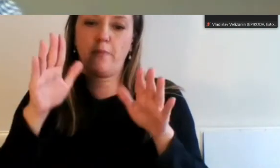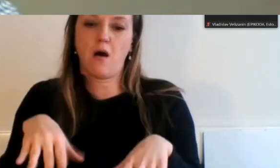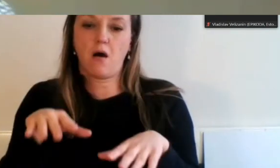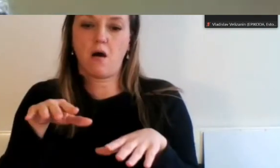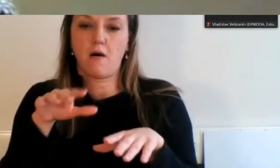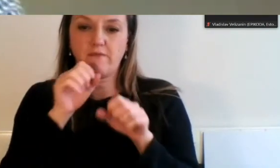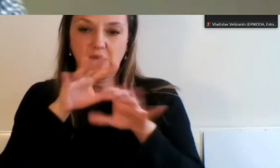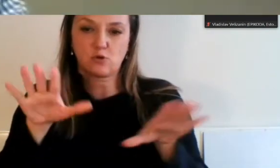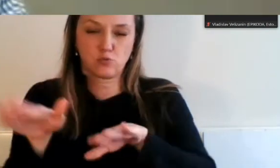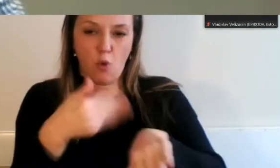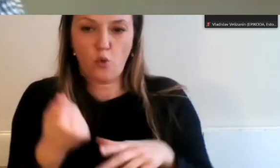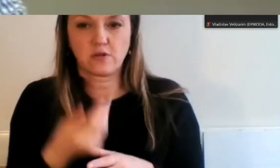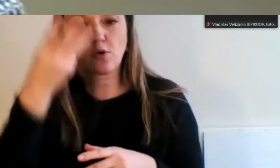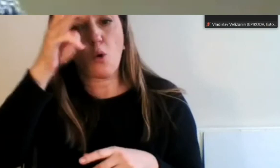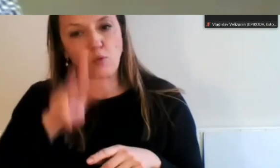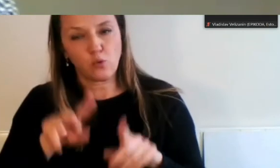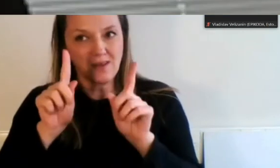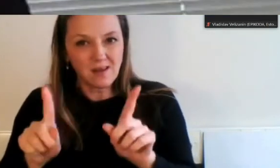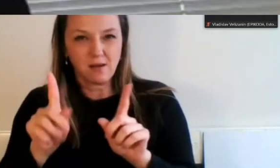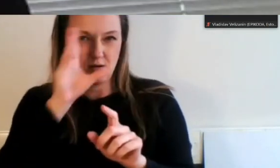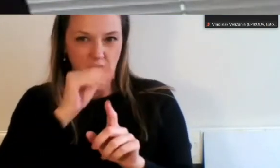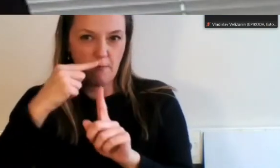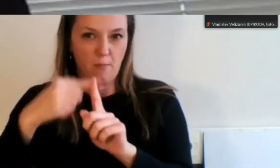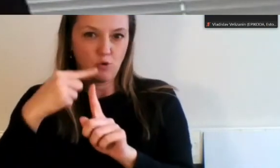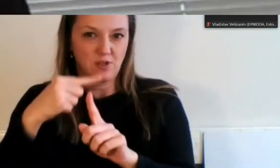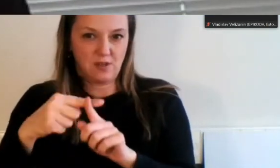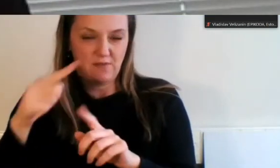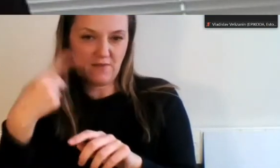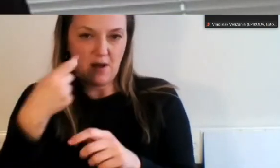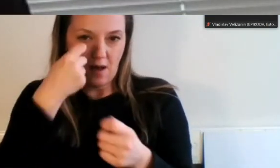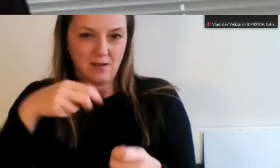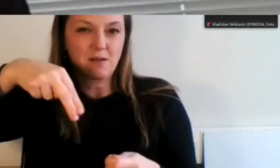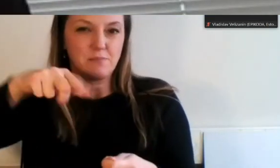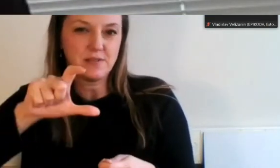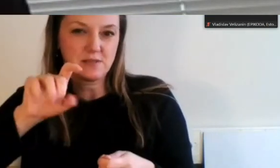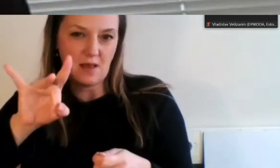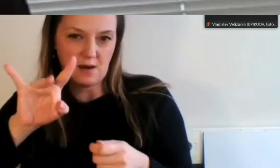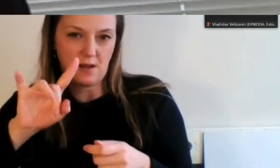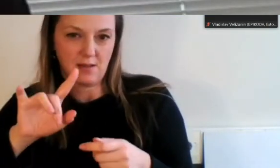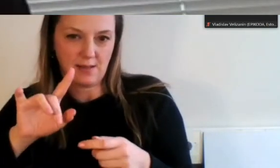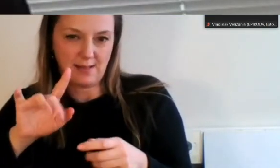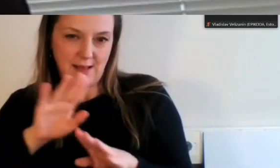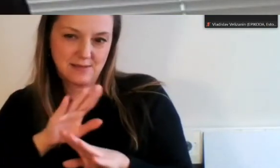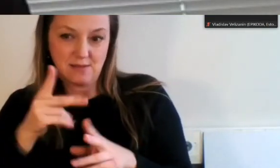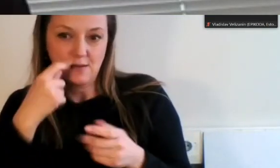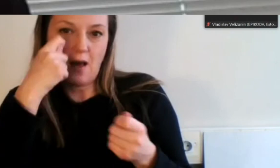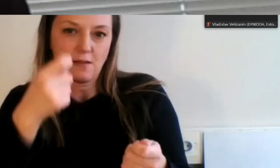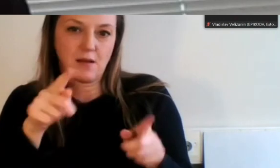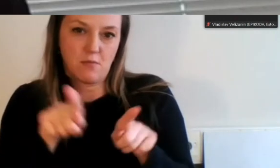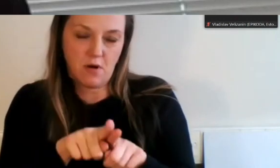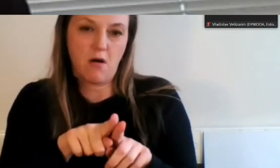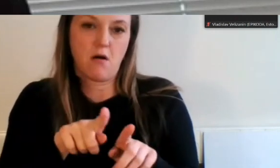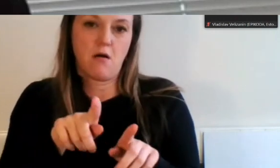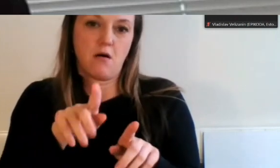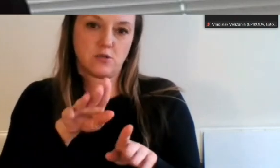antikehade test? Ei ole, sest meil ei ole ühte sellist numbrit antikehadel,